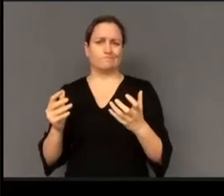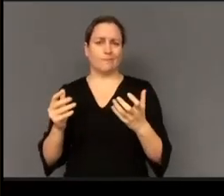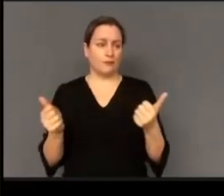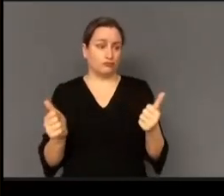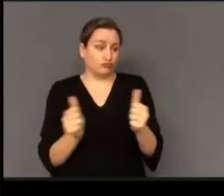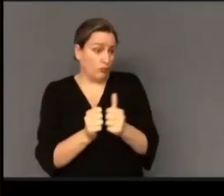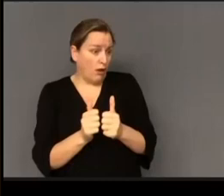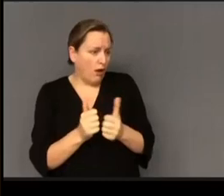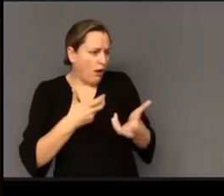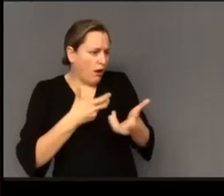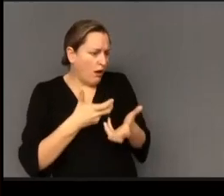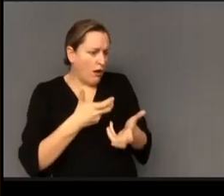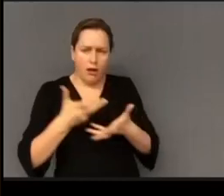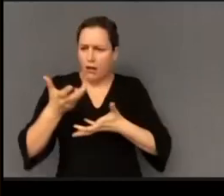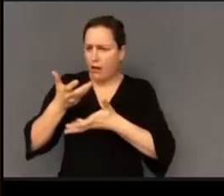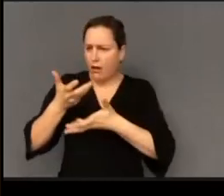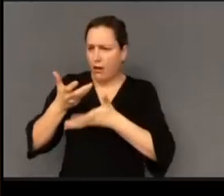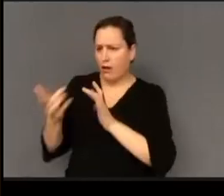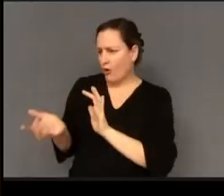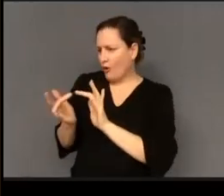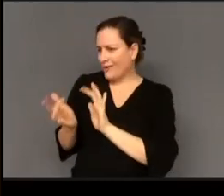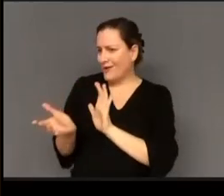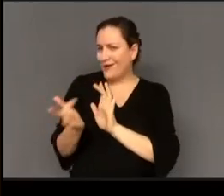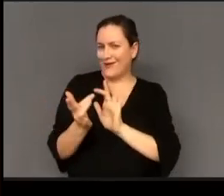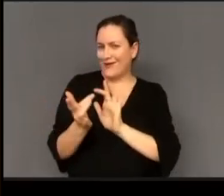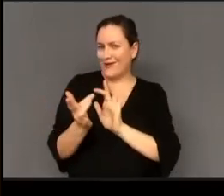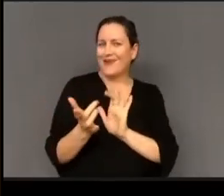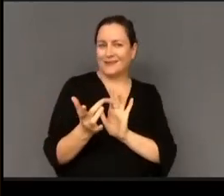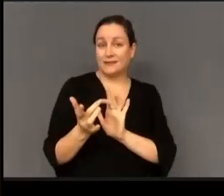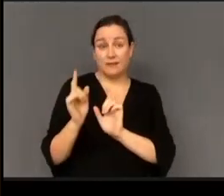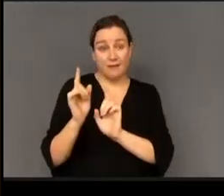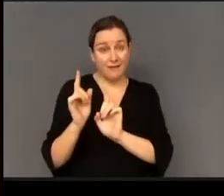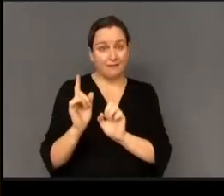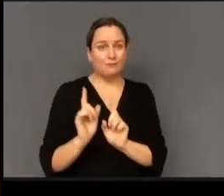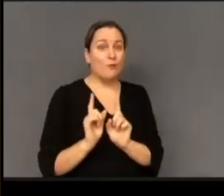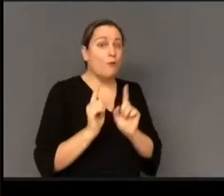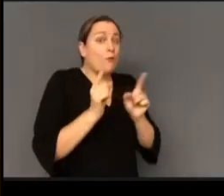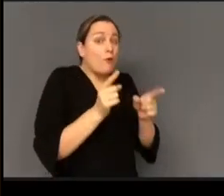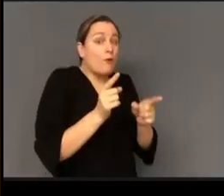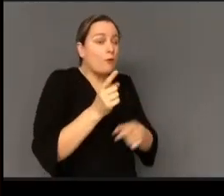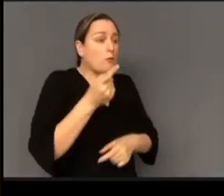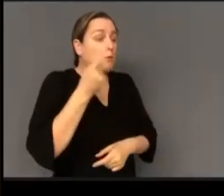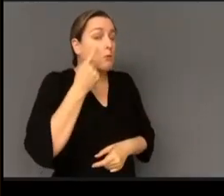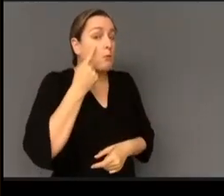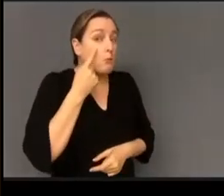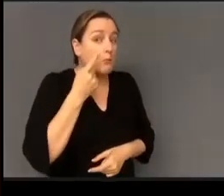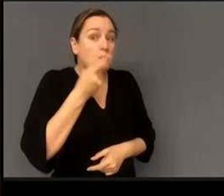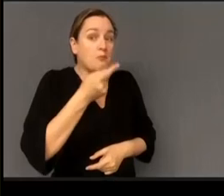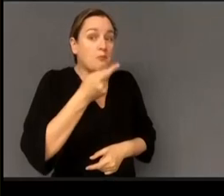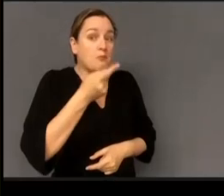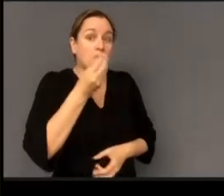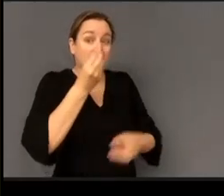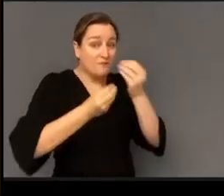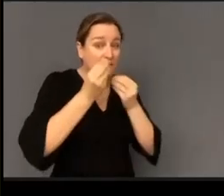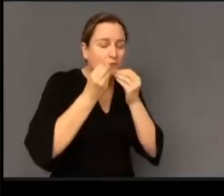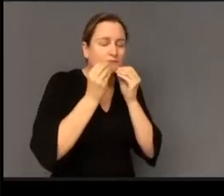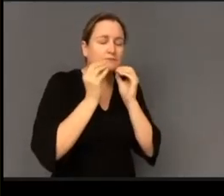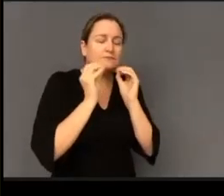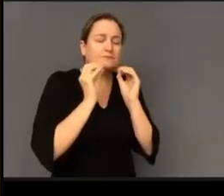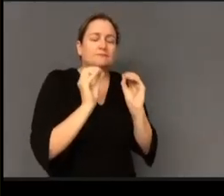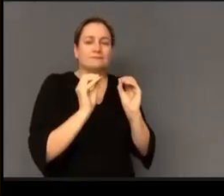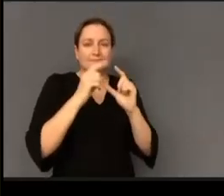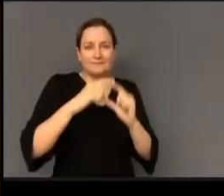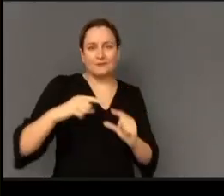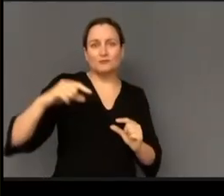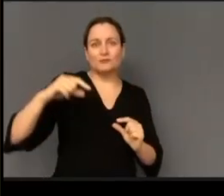京都そして日本の文化や食事表なしをごをいだきたいと思って